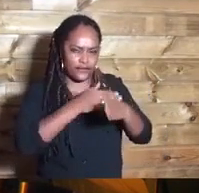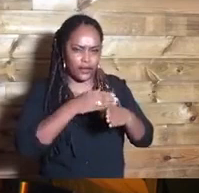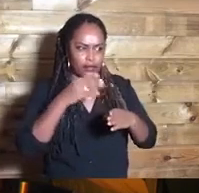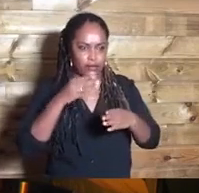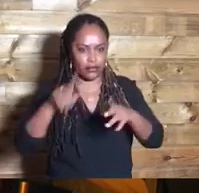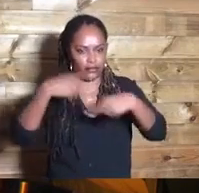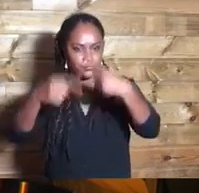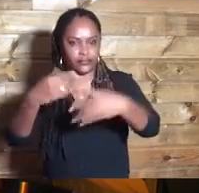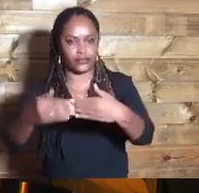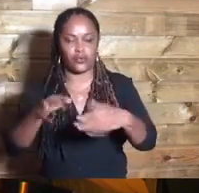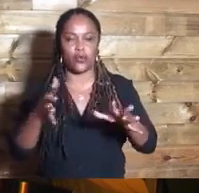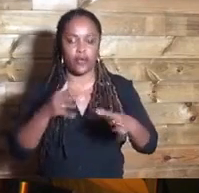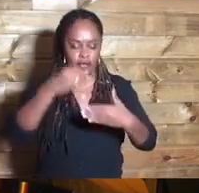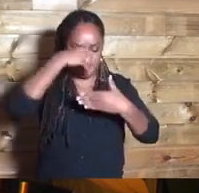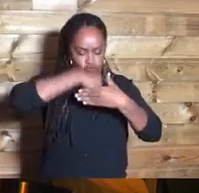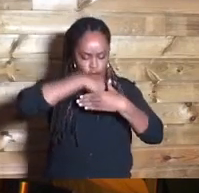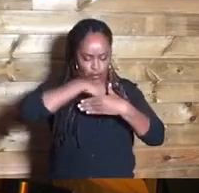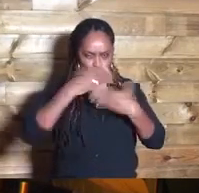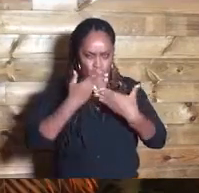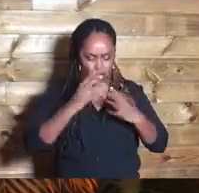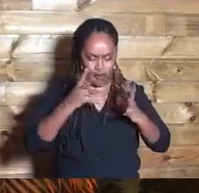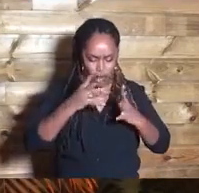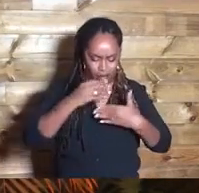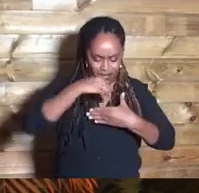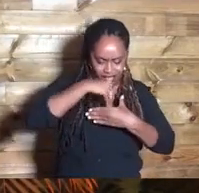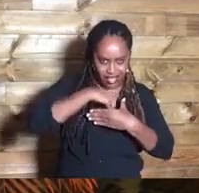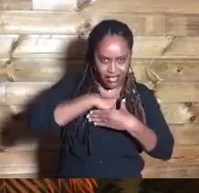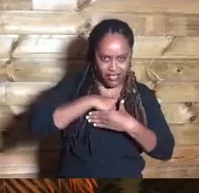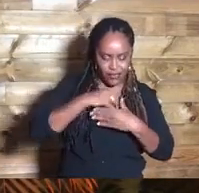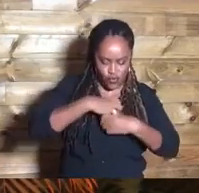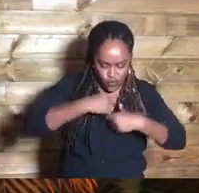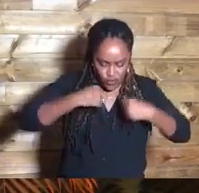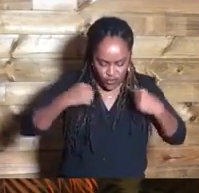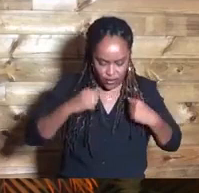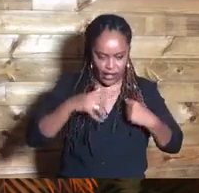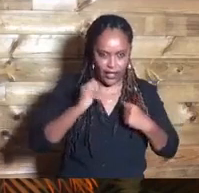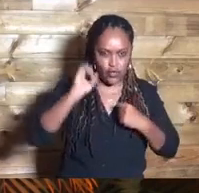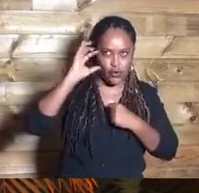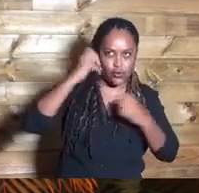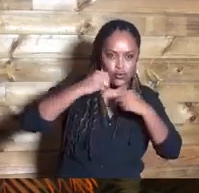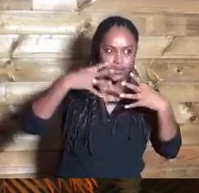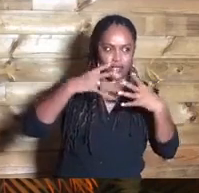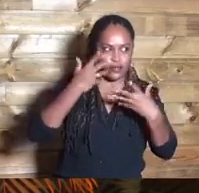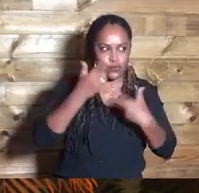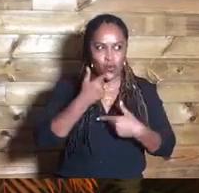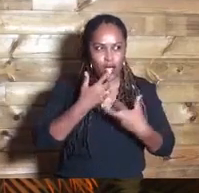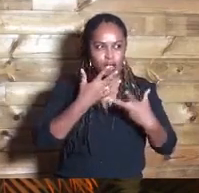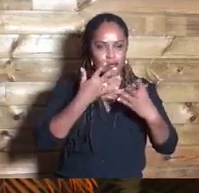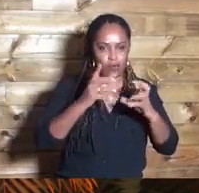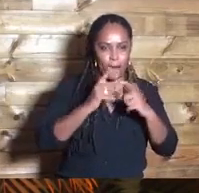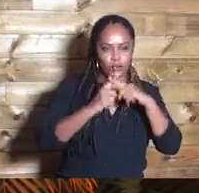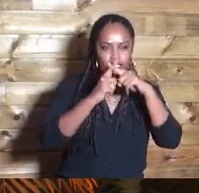peut trouver pour éclairer Chiméaï. C'est comme ça, nous mettre devant l'esprit qu'on